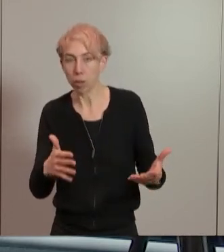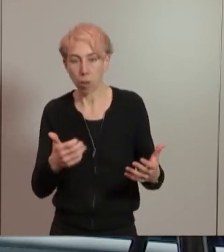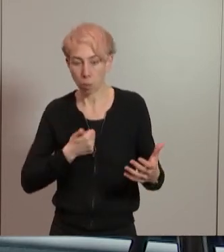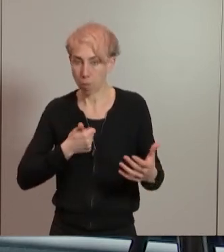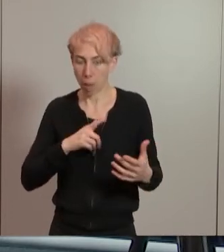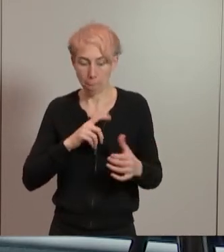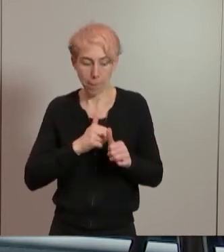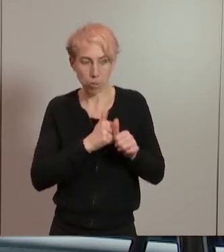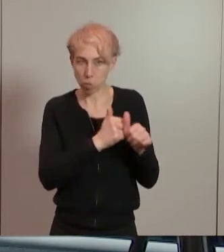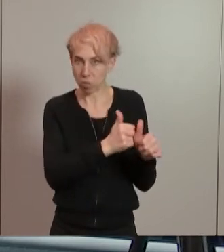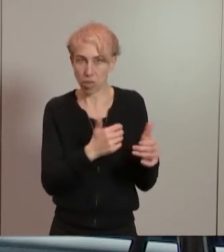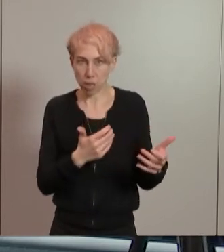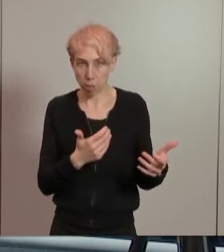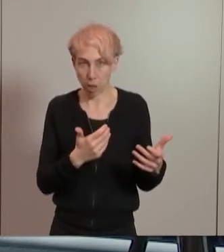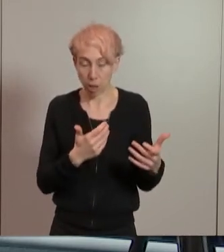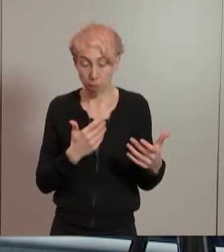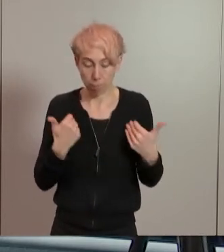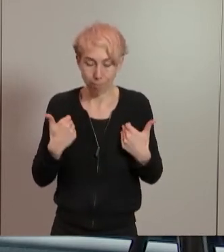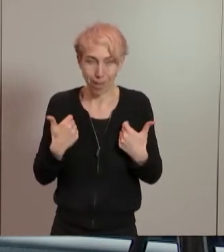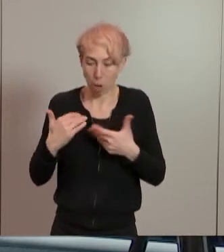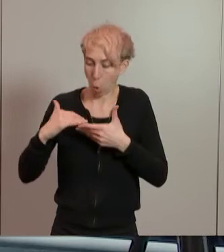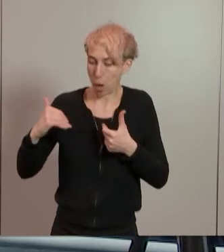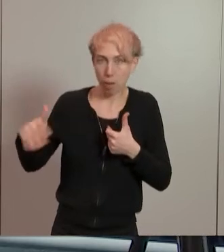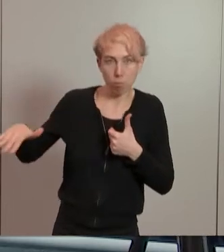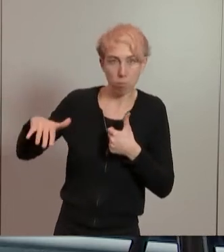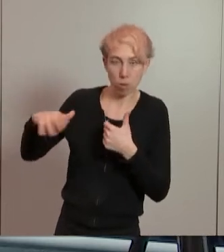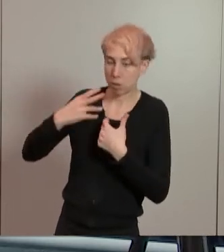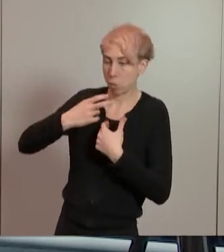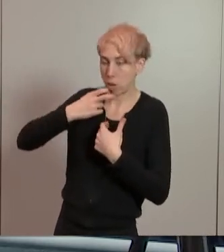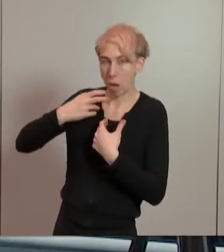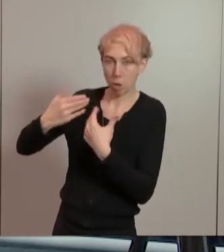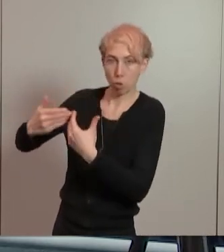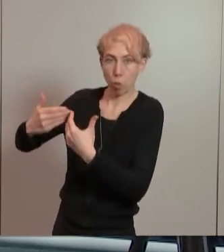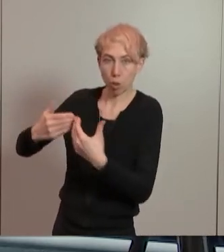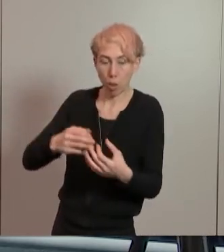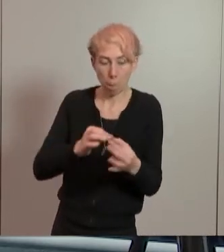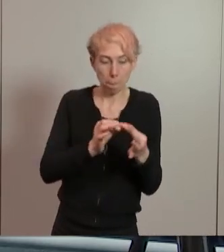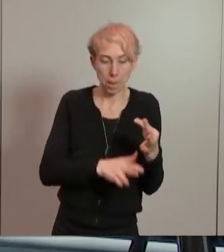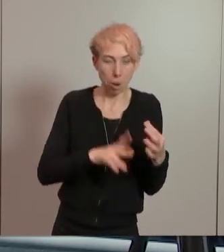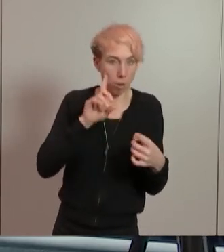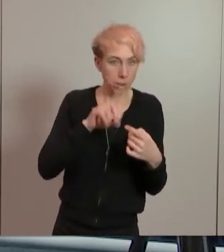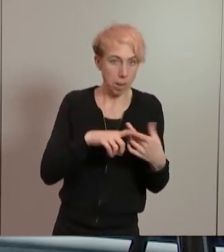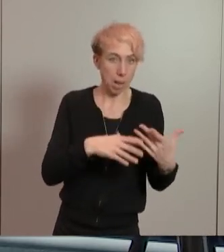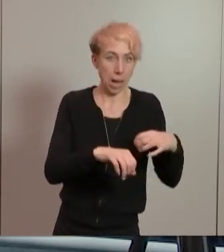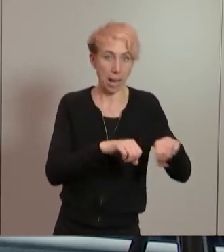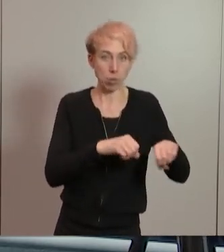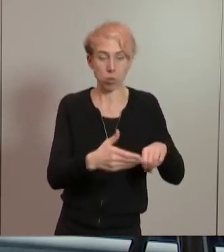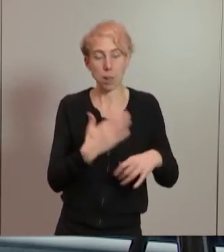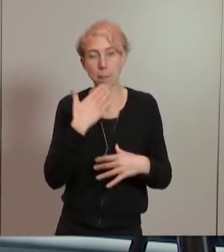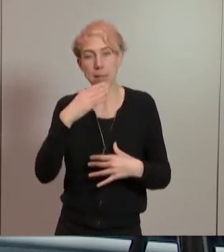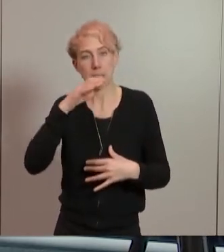ça, mais je faisais juste le relais de ces citoyens qui demandaient qu'il y ait un bilan sur cette action.